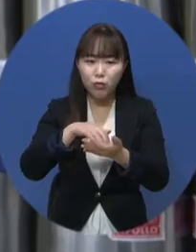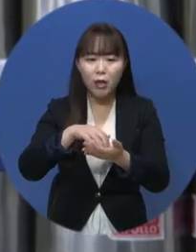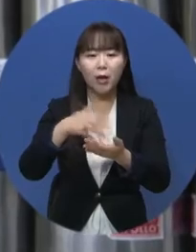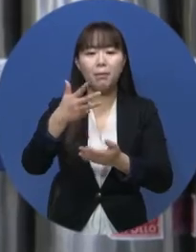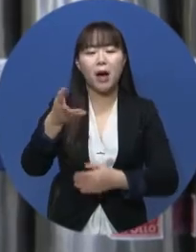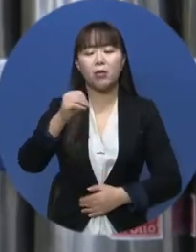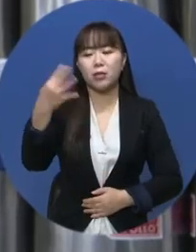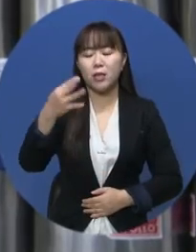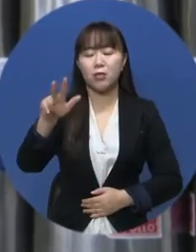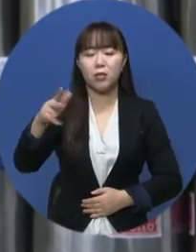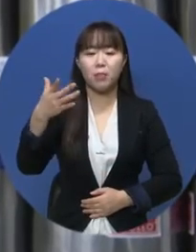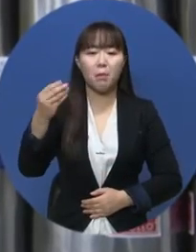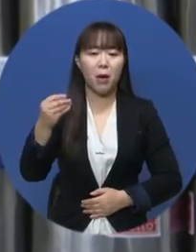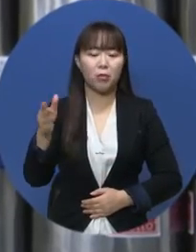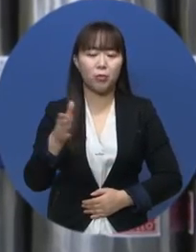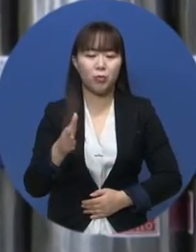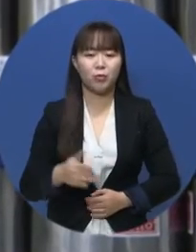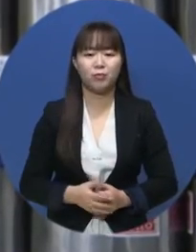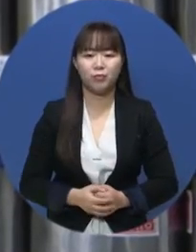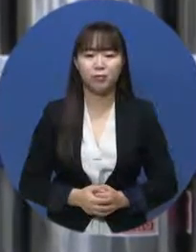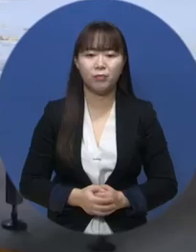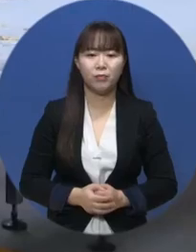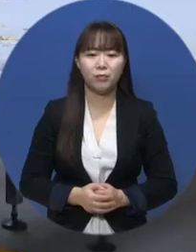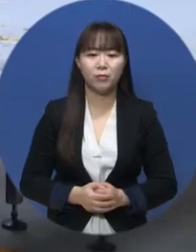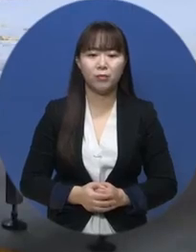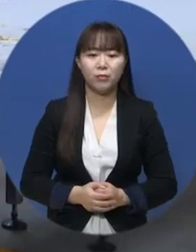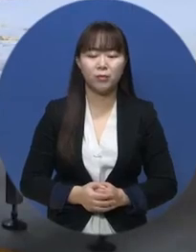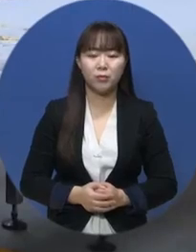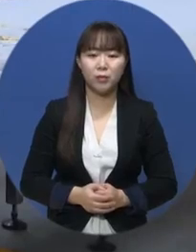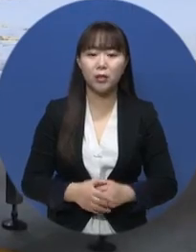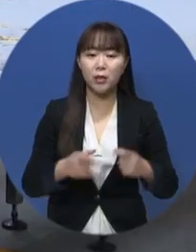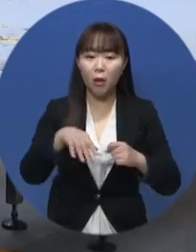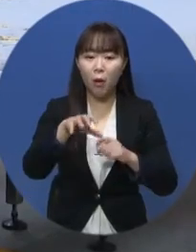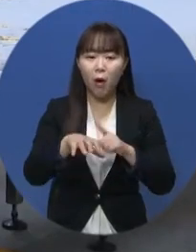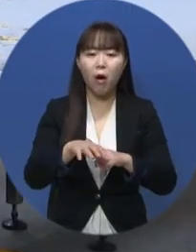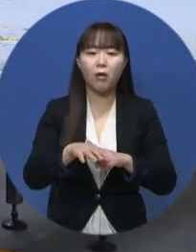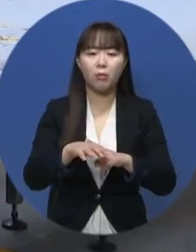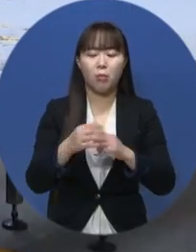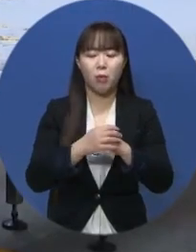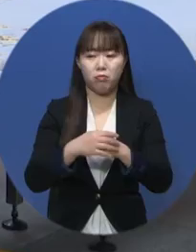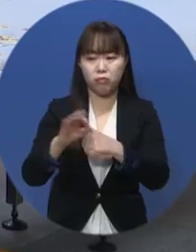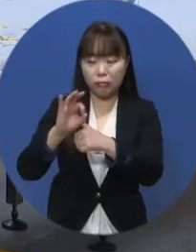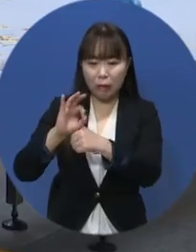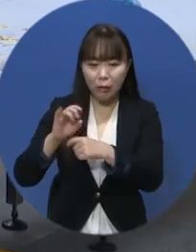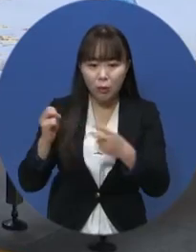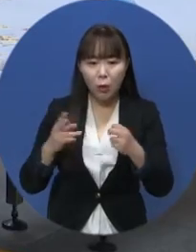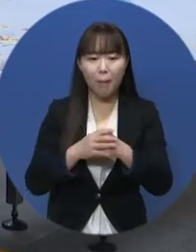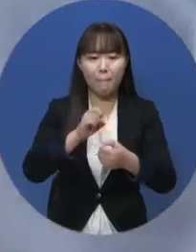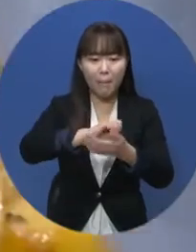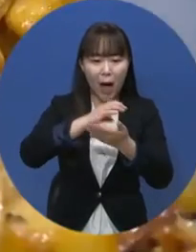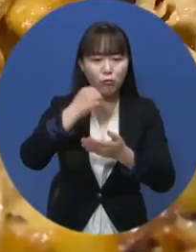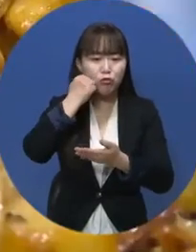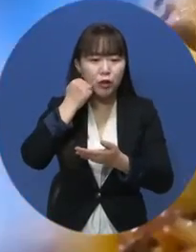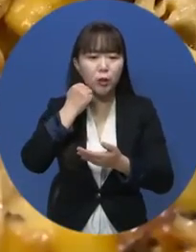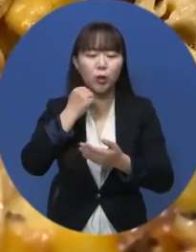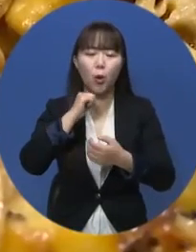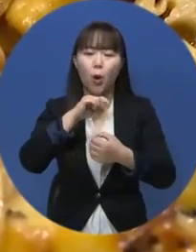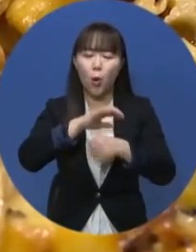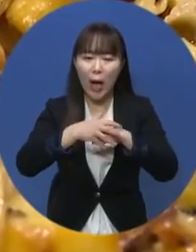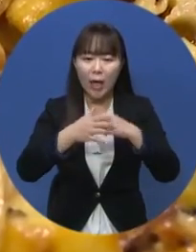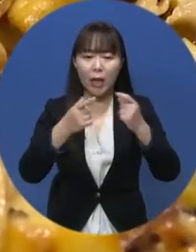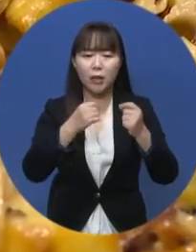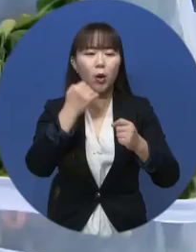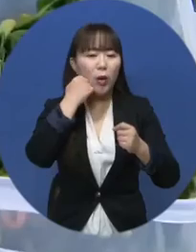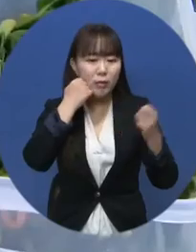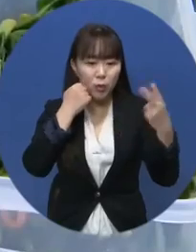4천 700만 원에 달하고 있습니다 엄마의 밥상 은 성금 뿐만 아니라 빵 쿠키 과일 등 간식